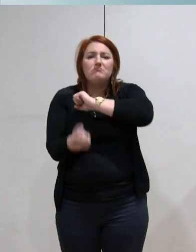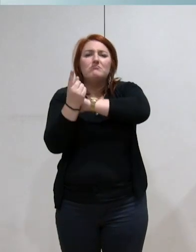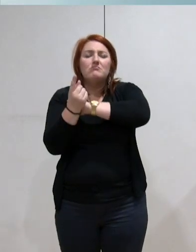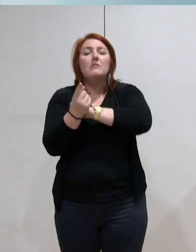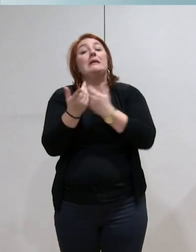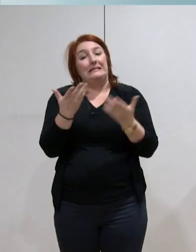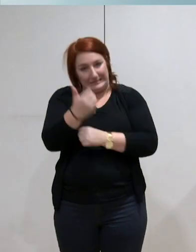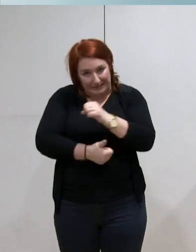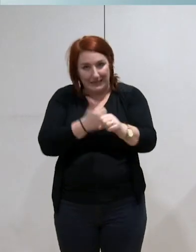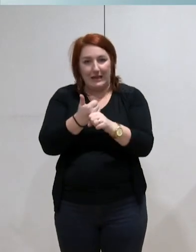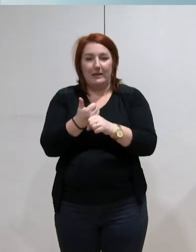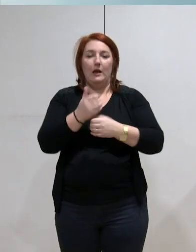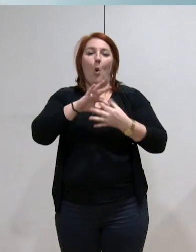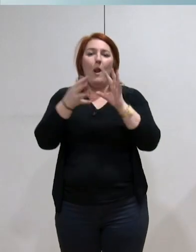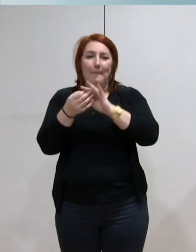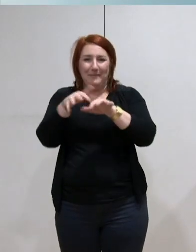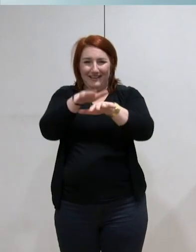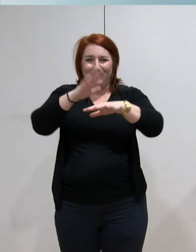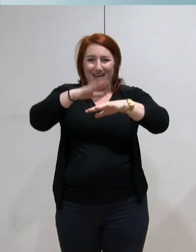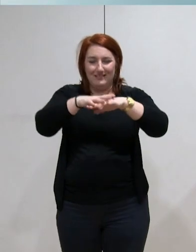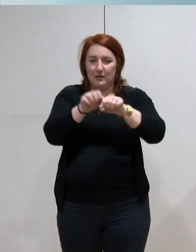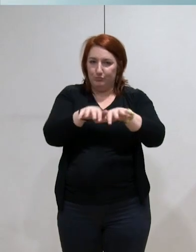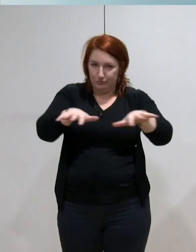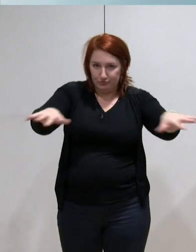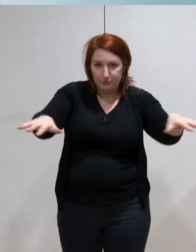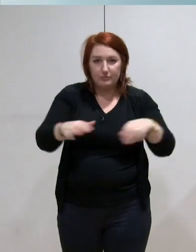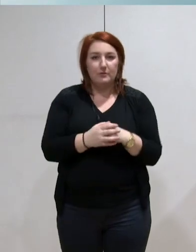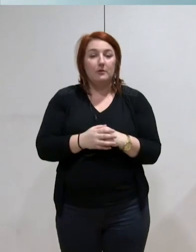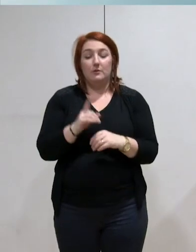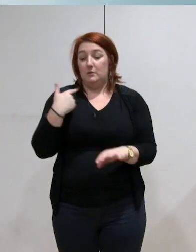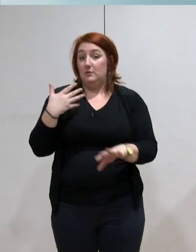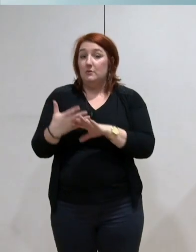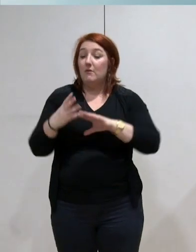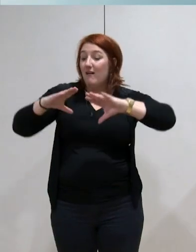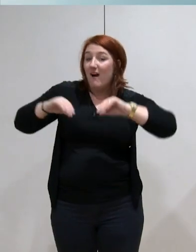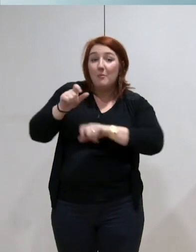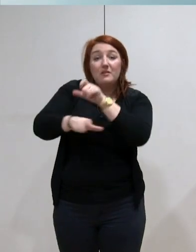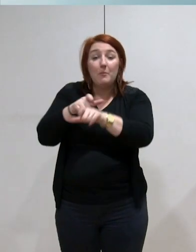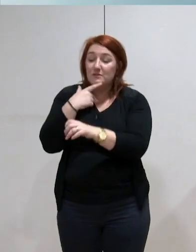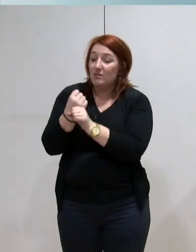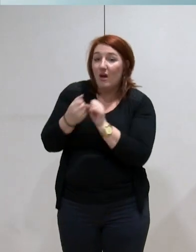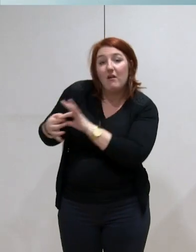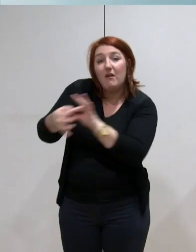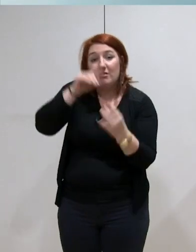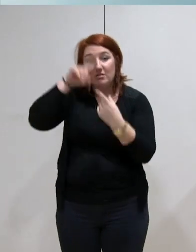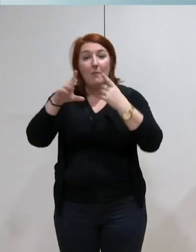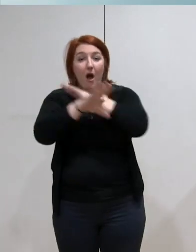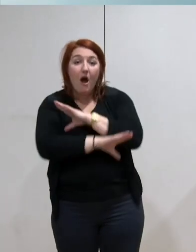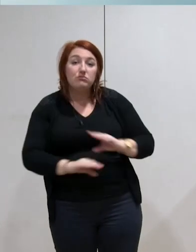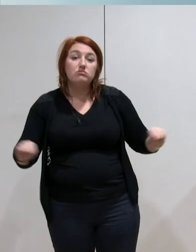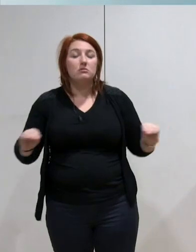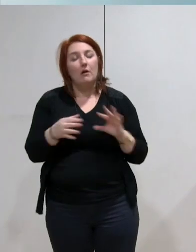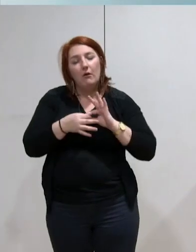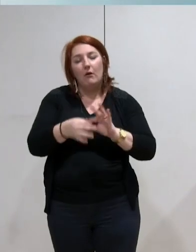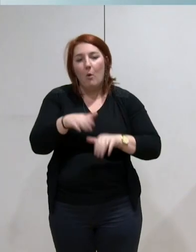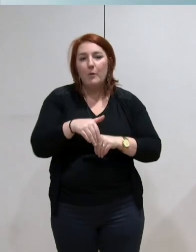au quartier olympique suite au travail sur la tranquillité et la présence humaine menée avec les habitants pour conclure nous